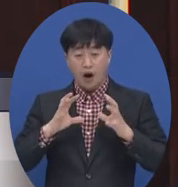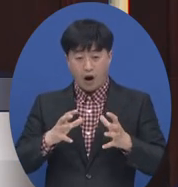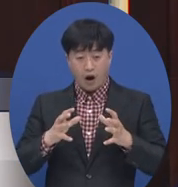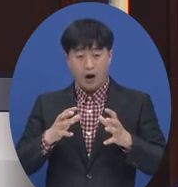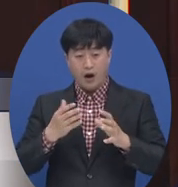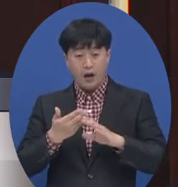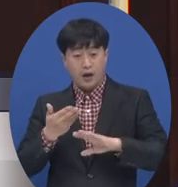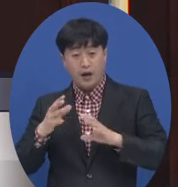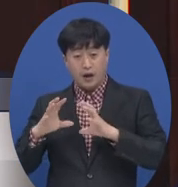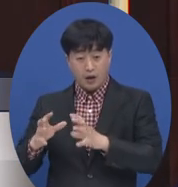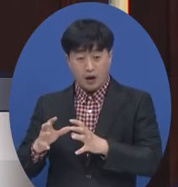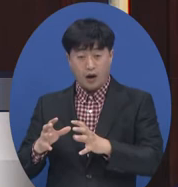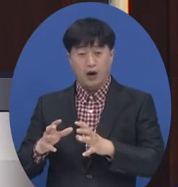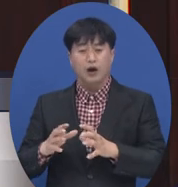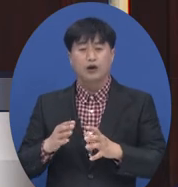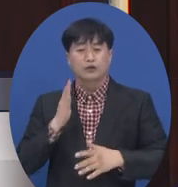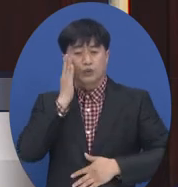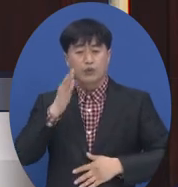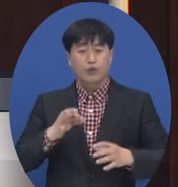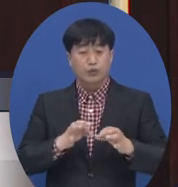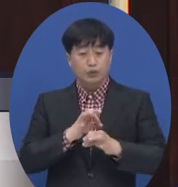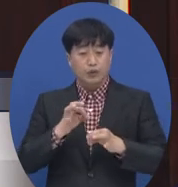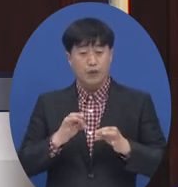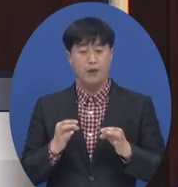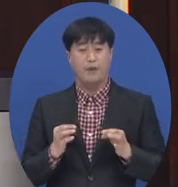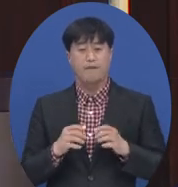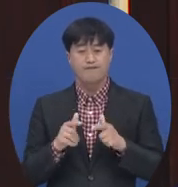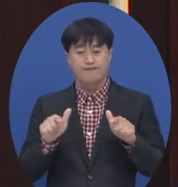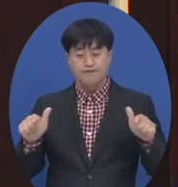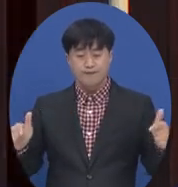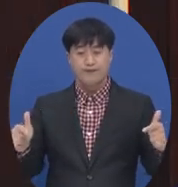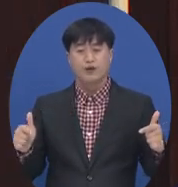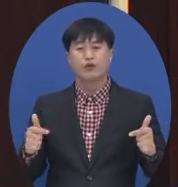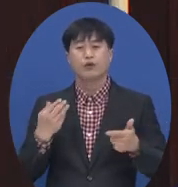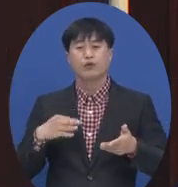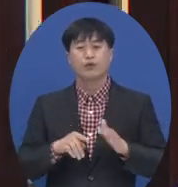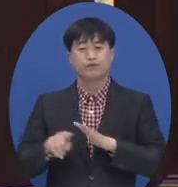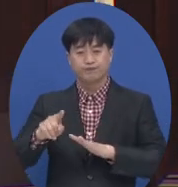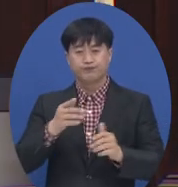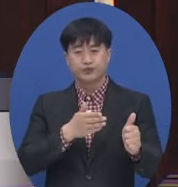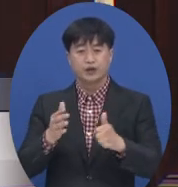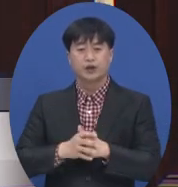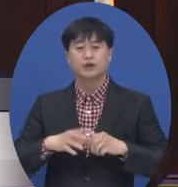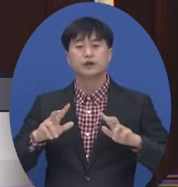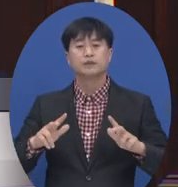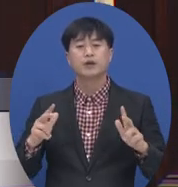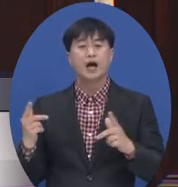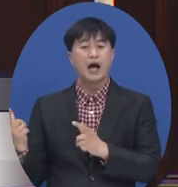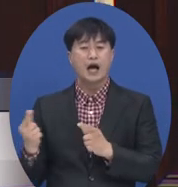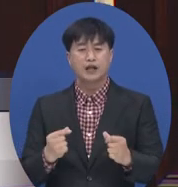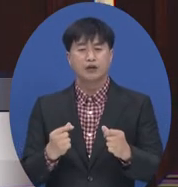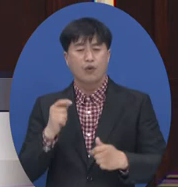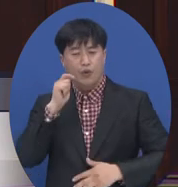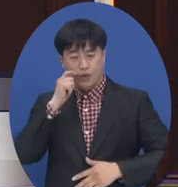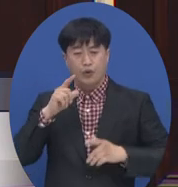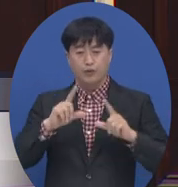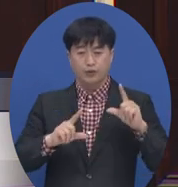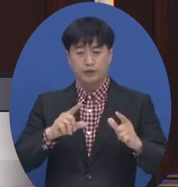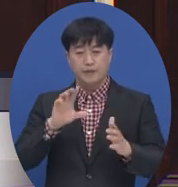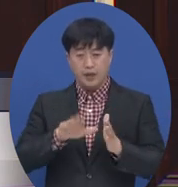국내외 녹색 금융 확산에 경기도가 앞장서 주십시오. 지금과 같은 재난